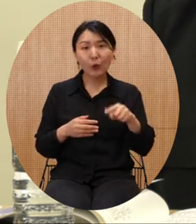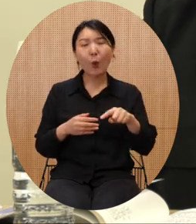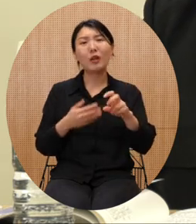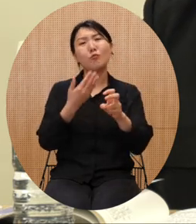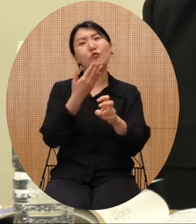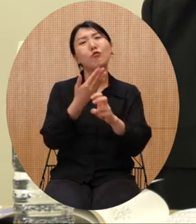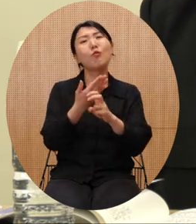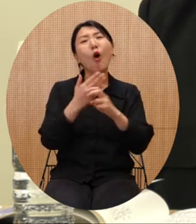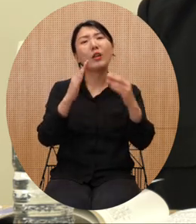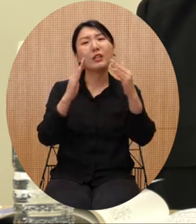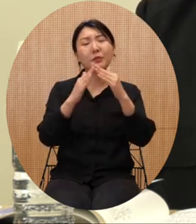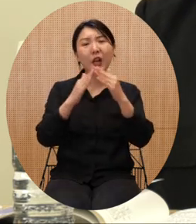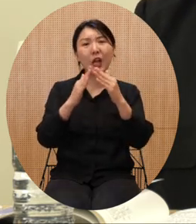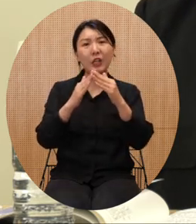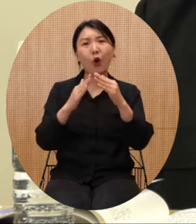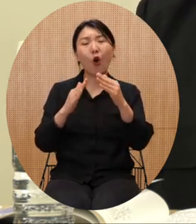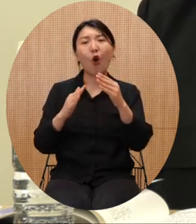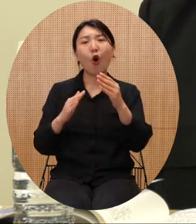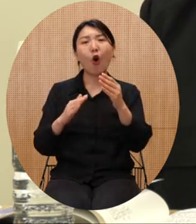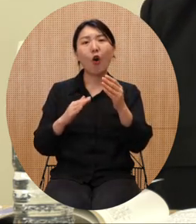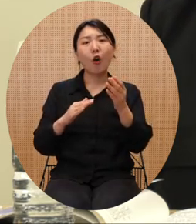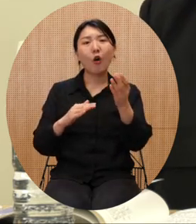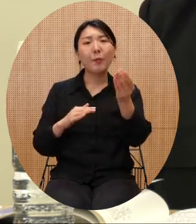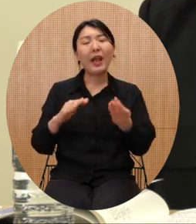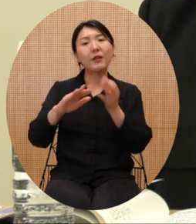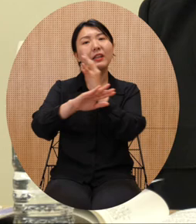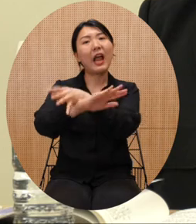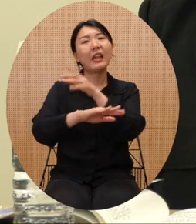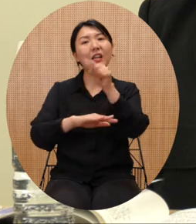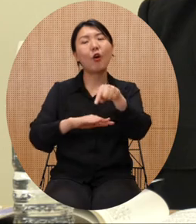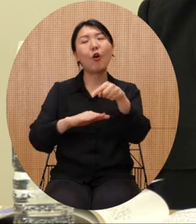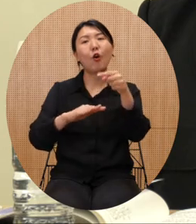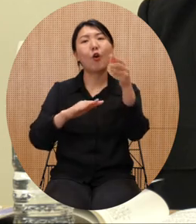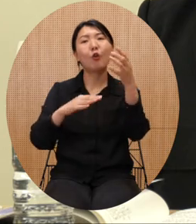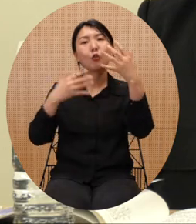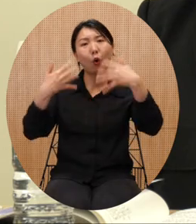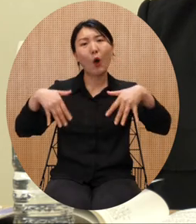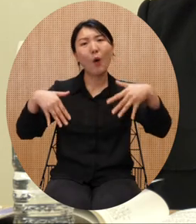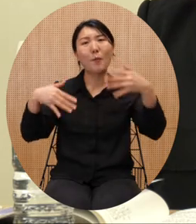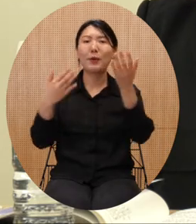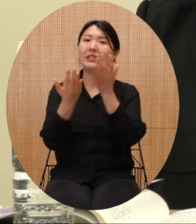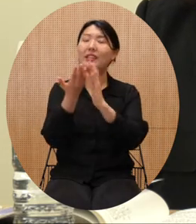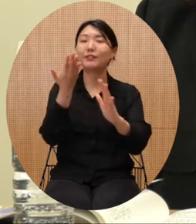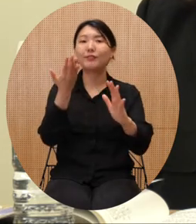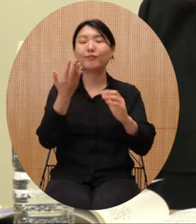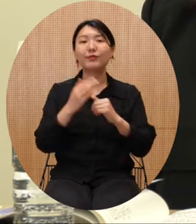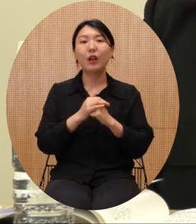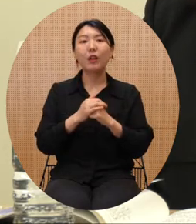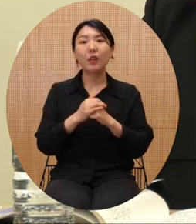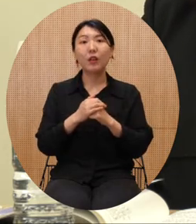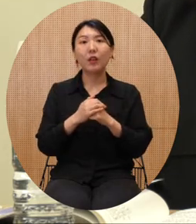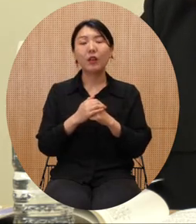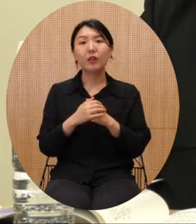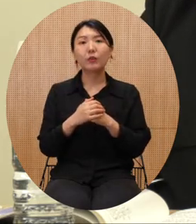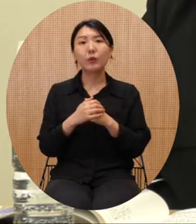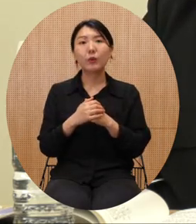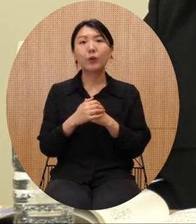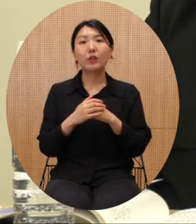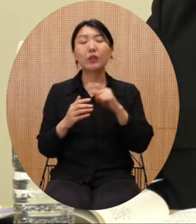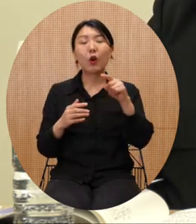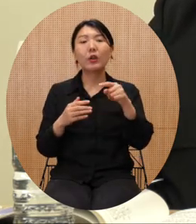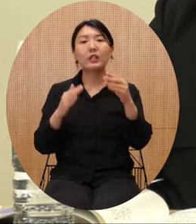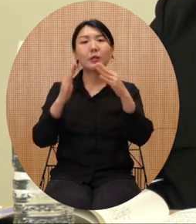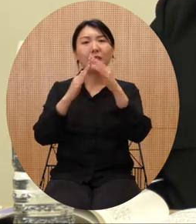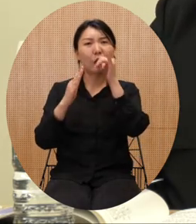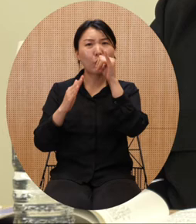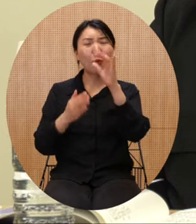매입 주택에 이제 되지 않는 건물이 많았고 또 금액 그런 집이 있다 해도 금액이